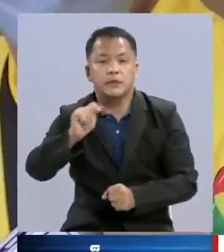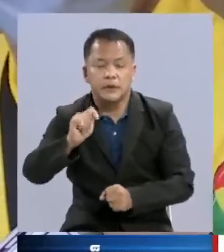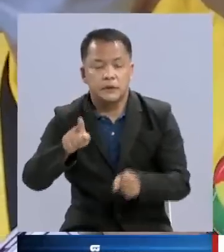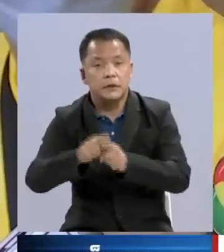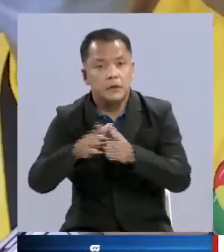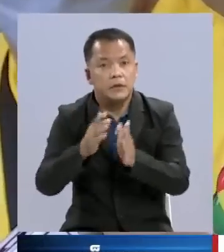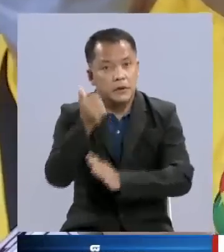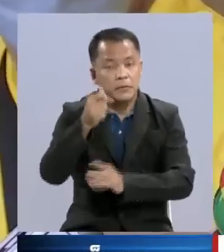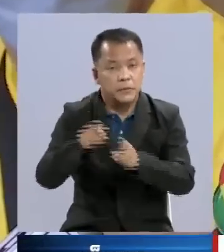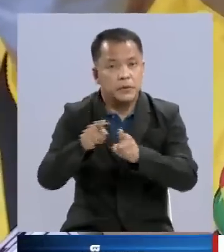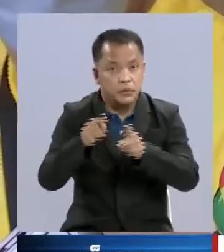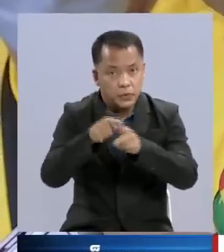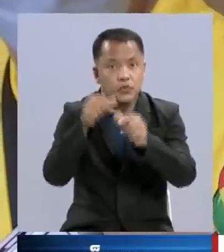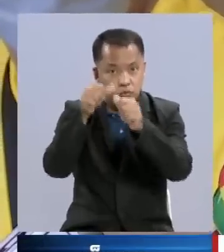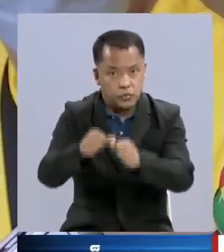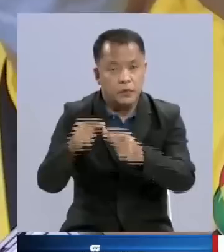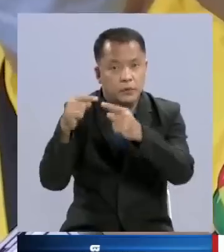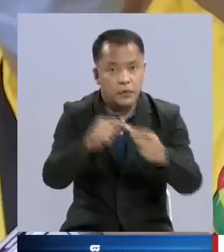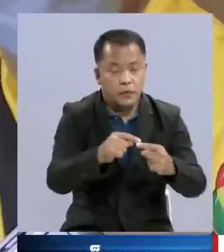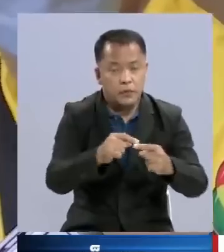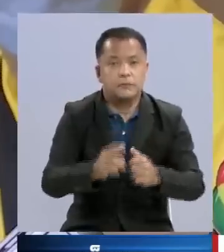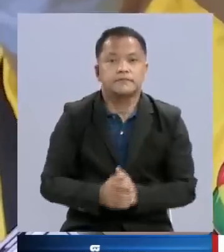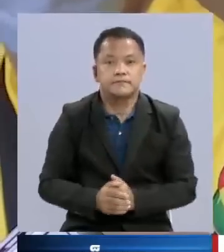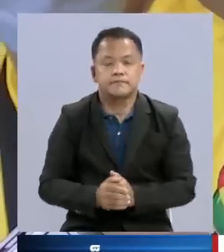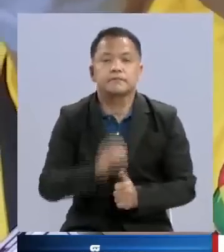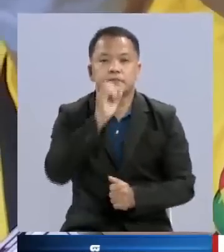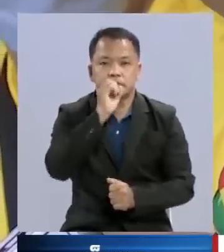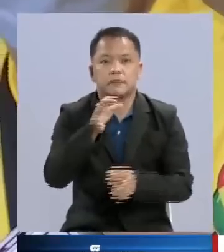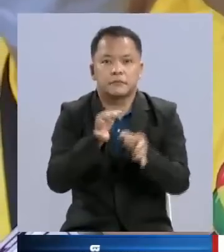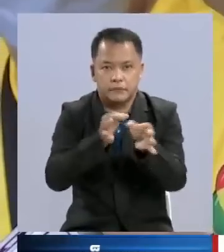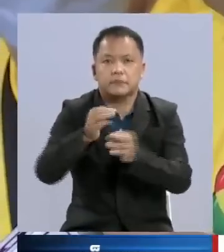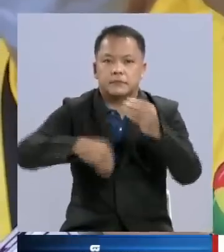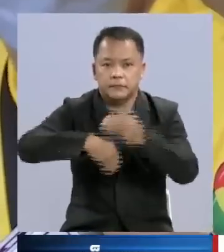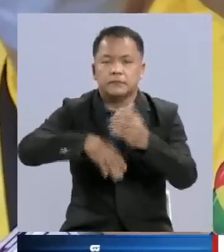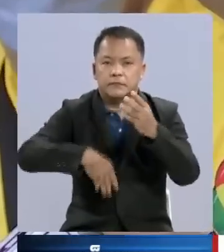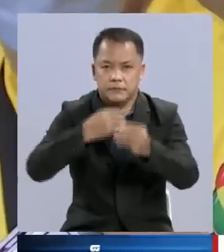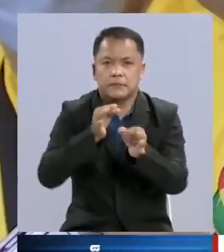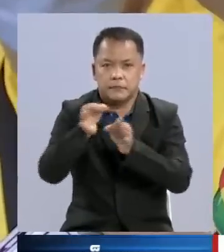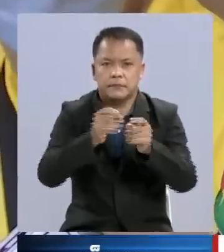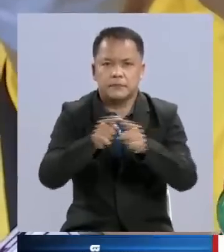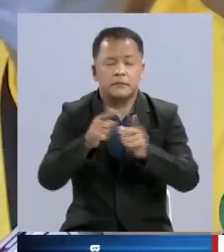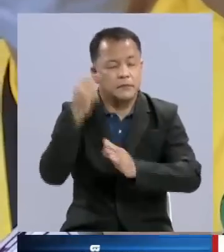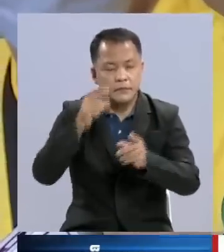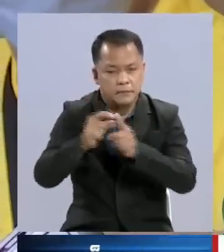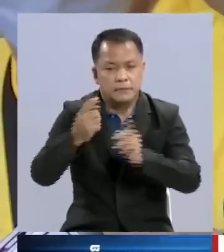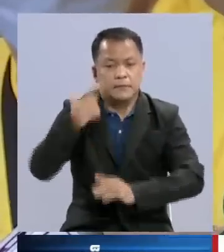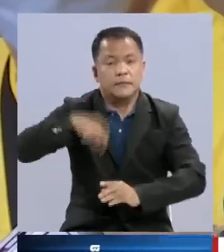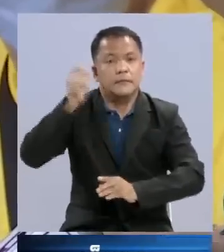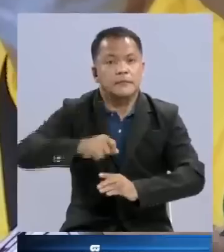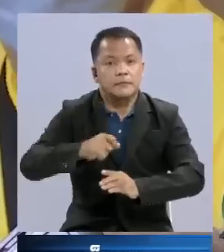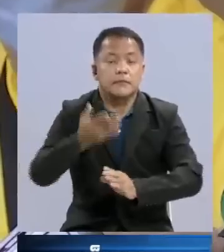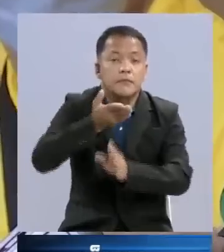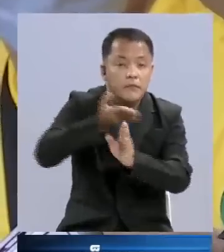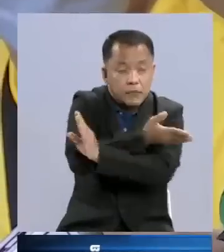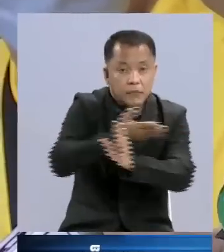ยังควรถือว่ามีผลอยู่หรือไม่อันนี้คุณเรืองไกรก็ออกมาให้ข้อมูลก่อนหน้านี้นะว่าคำวินิจฉัยของศาลต่อก่อนหน้